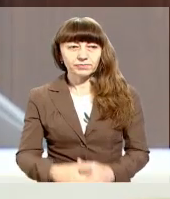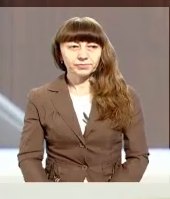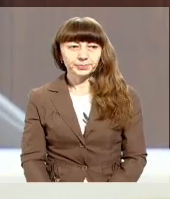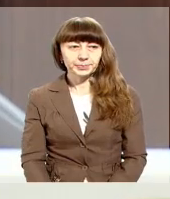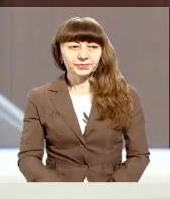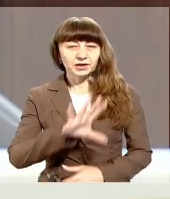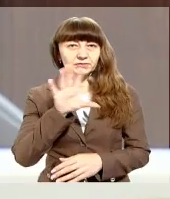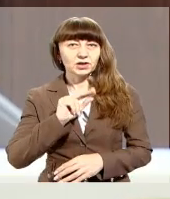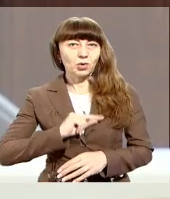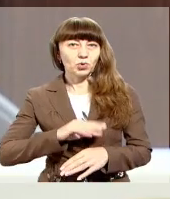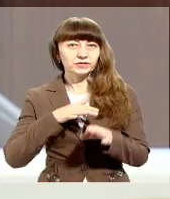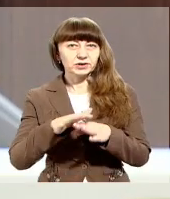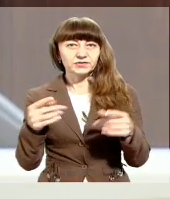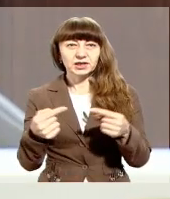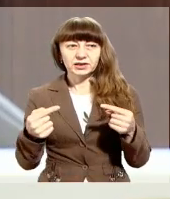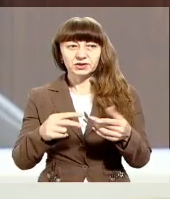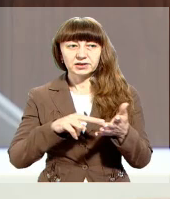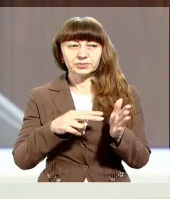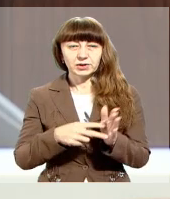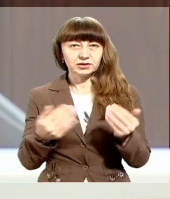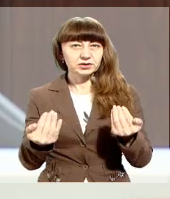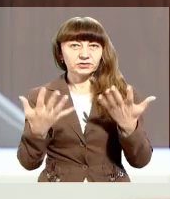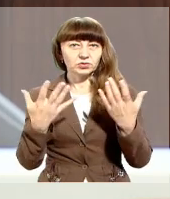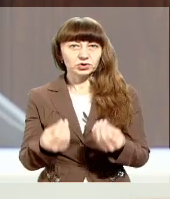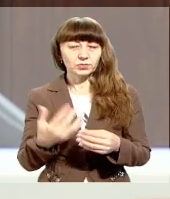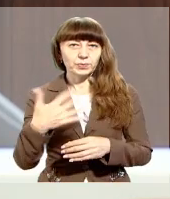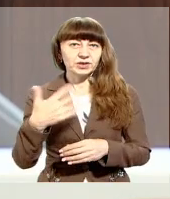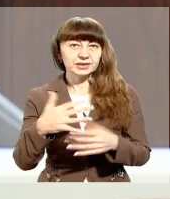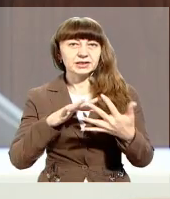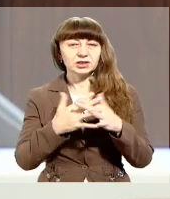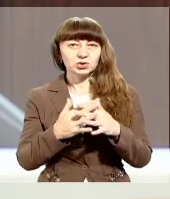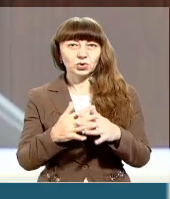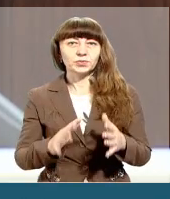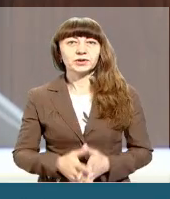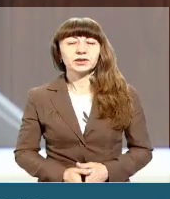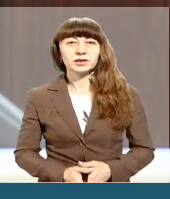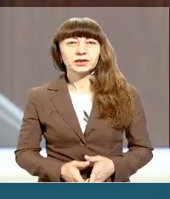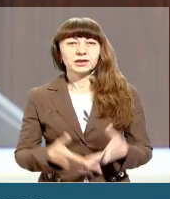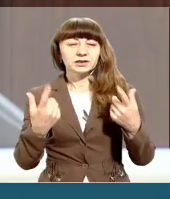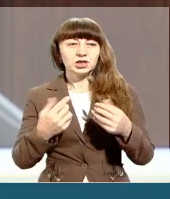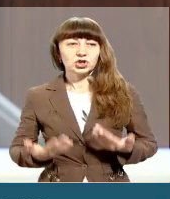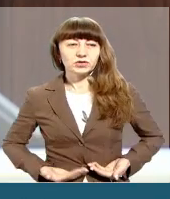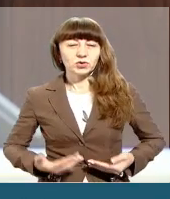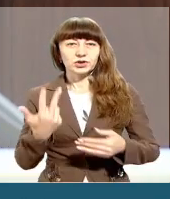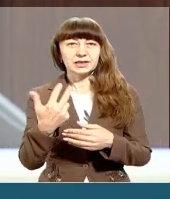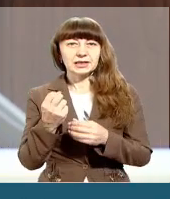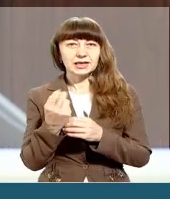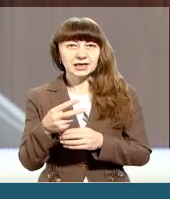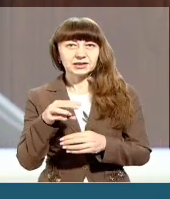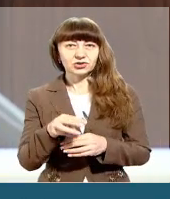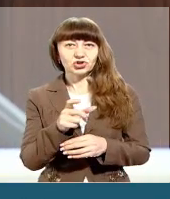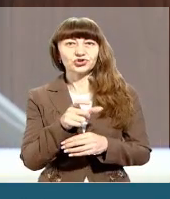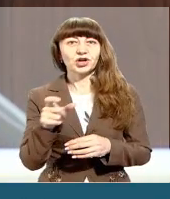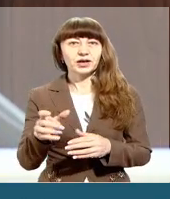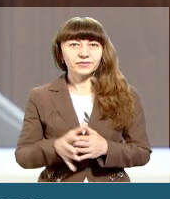Барлық жұмыстар жоспарға сай жүзеге асуда. Бүгінгі таңда 13 мыңға жуық тұрғыны бар 50 ауылда антенна мачталық құрылғылар орнатылуда.